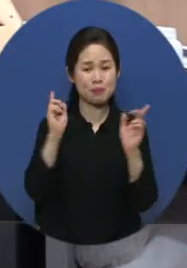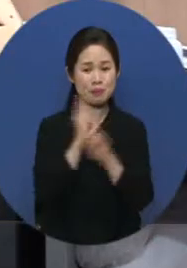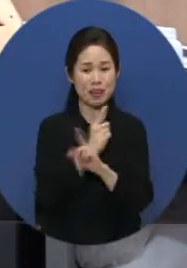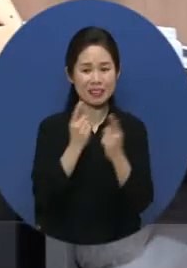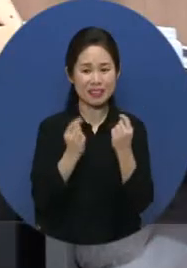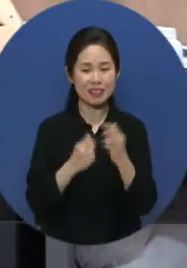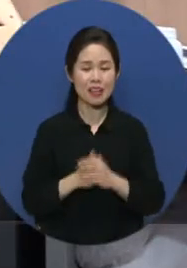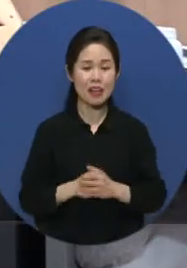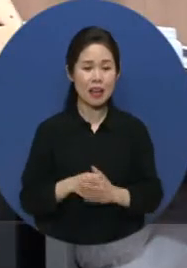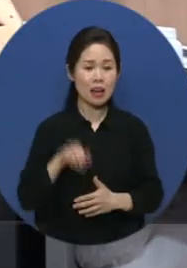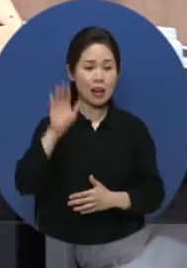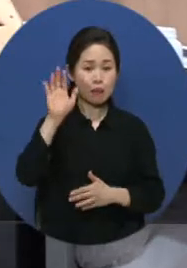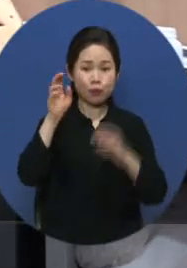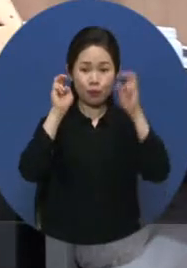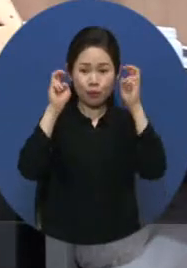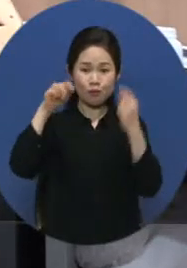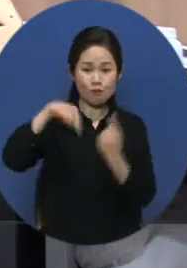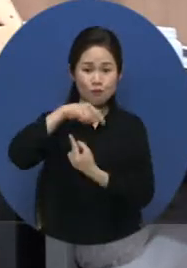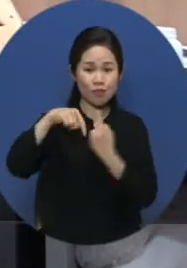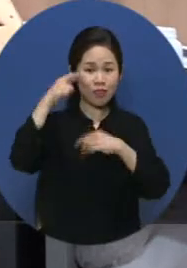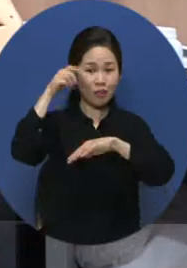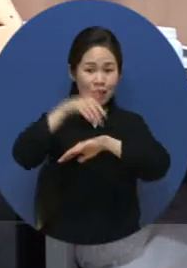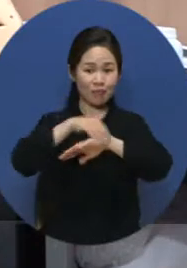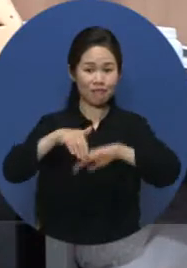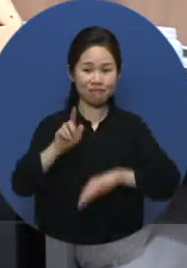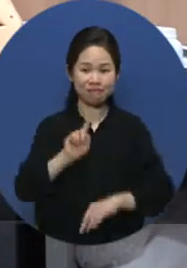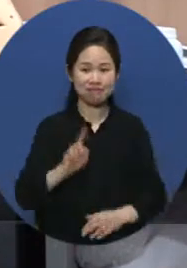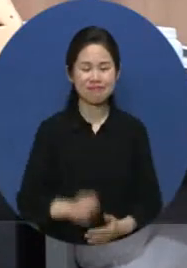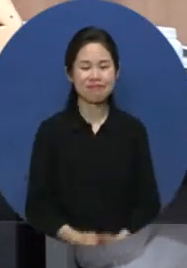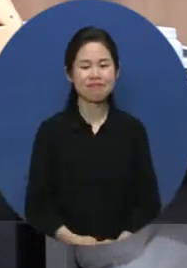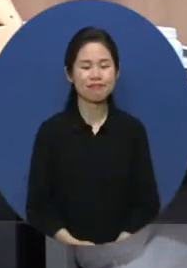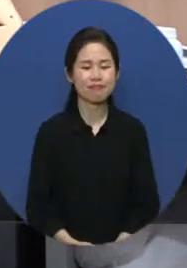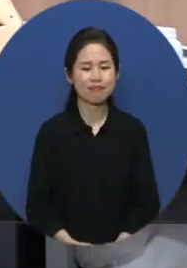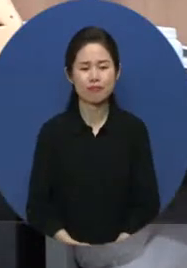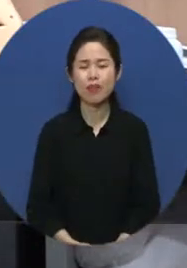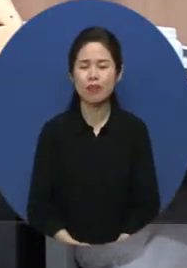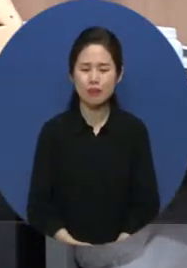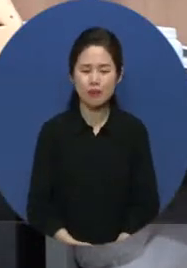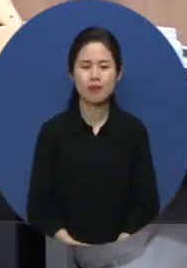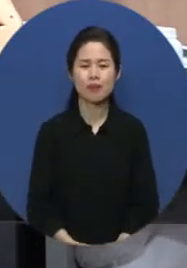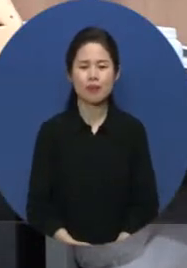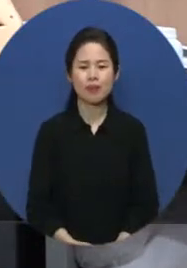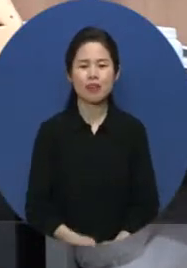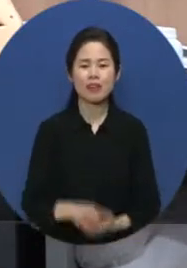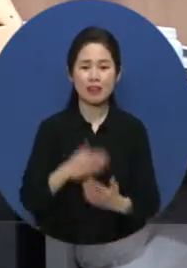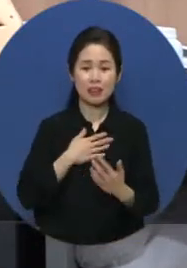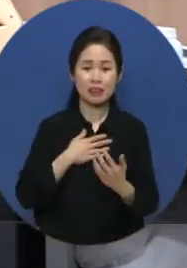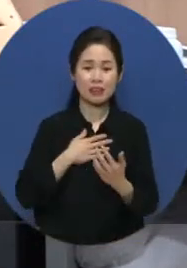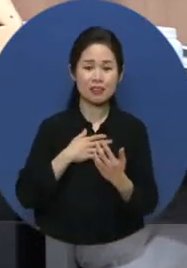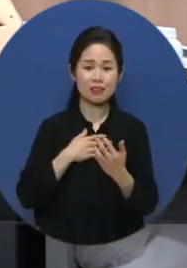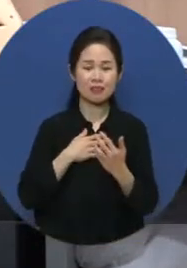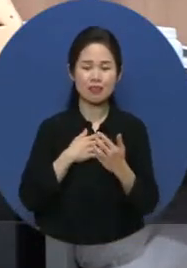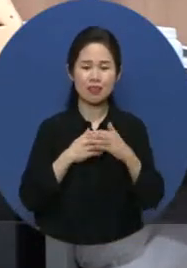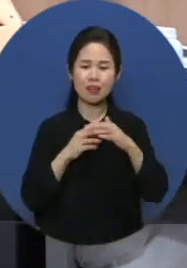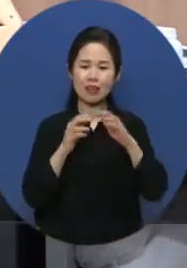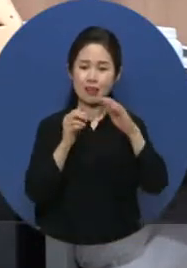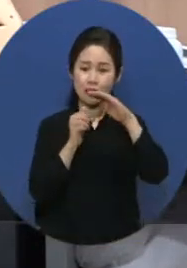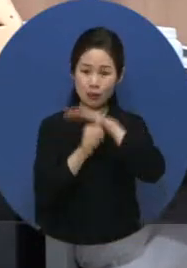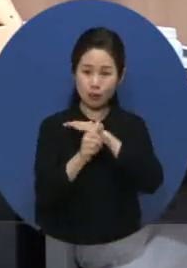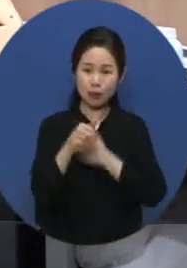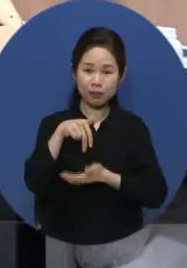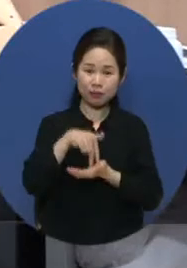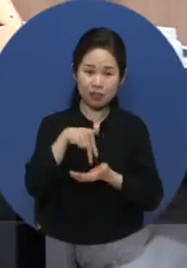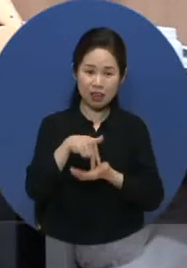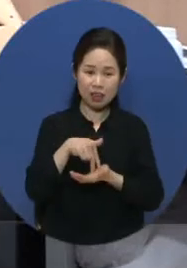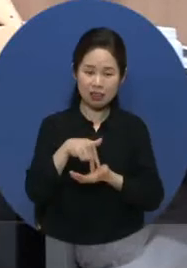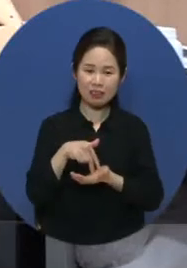운영 계획이 있으시다면 한 말씀 좀 듣고 싶은데요. 네, 일단은 이제 운영하는 운영자로서 보면은 이 일이 참 피곤하긴 합니다. 이제